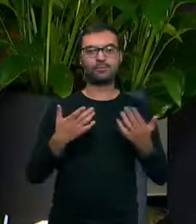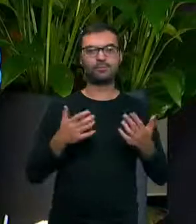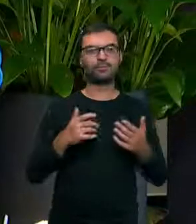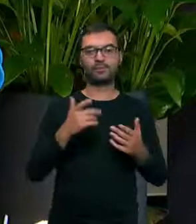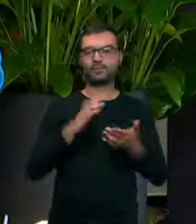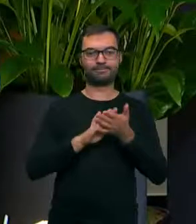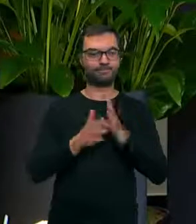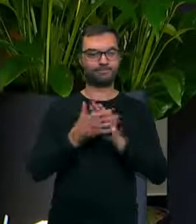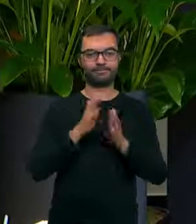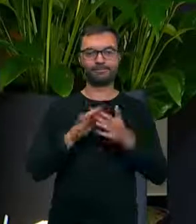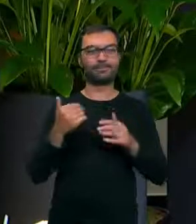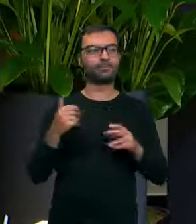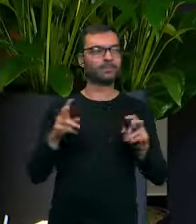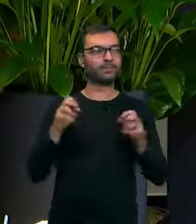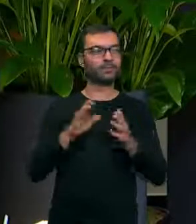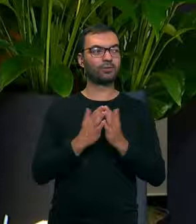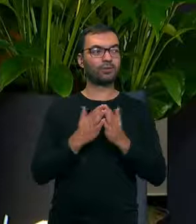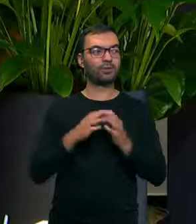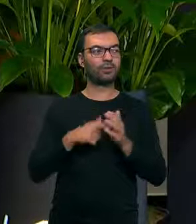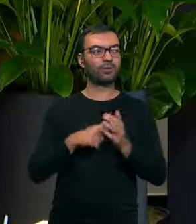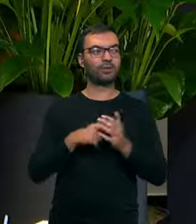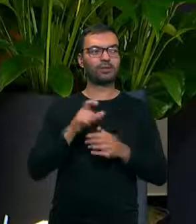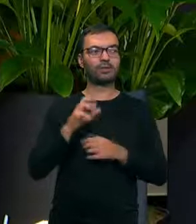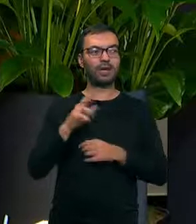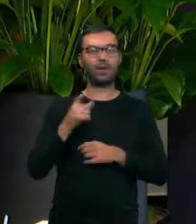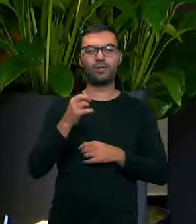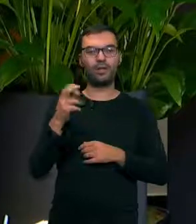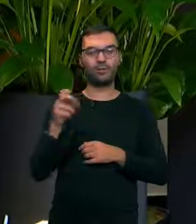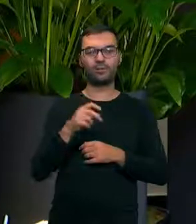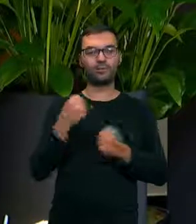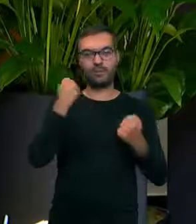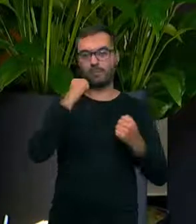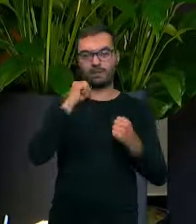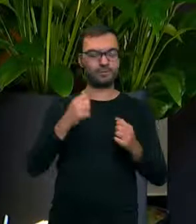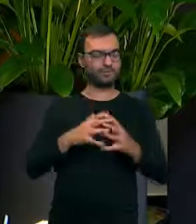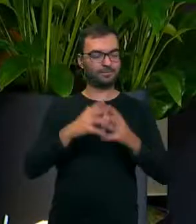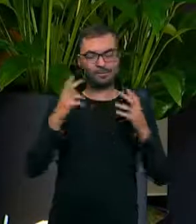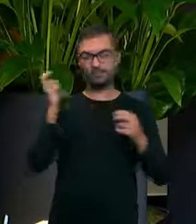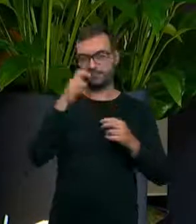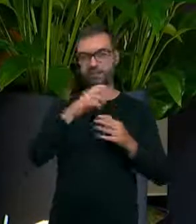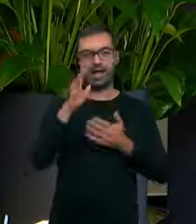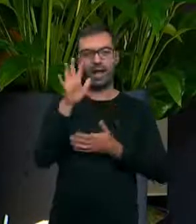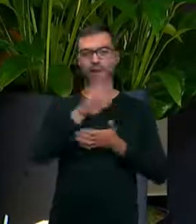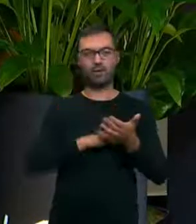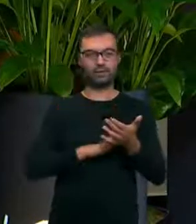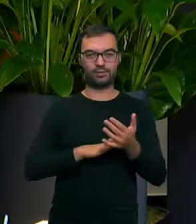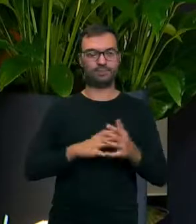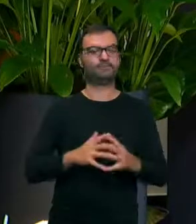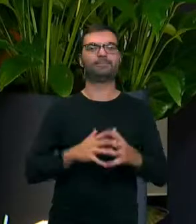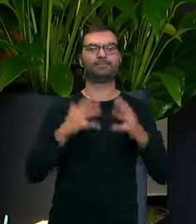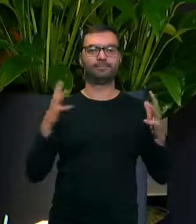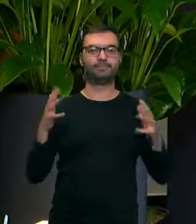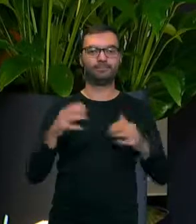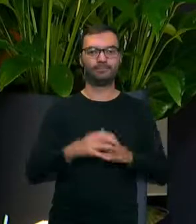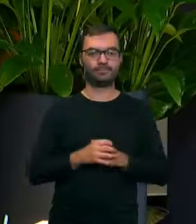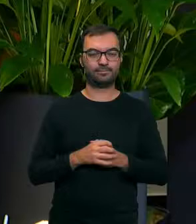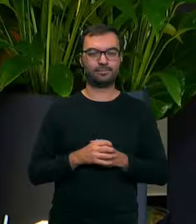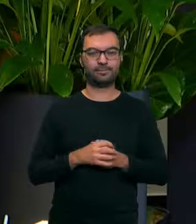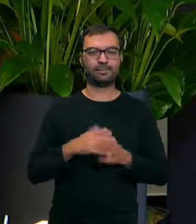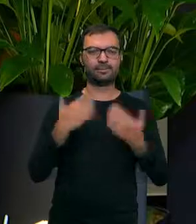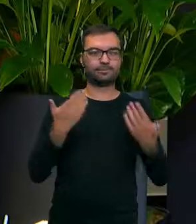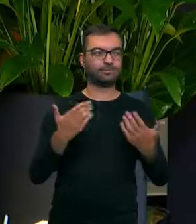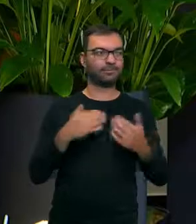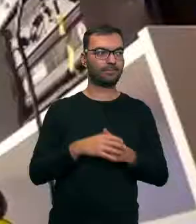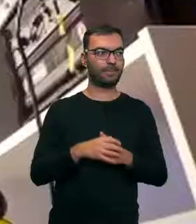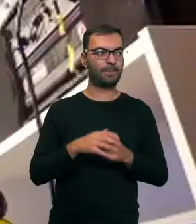Żeby nie było śladów, książka Cezarego Łazarewicza, arcyreportaż, tak można by powiedzieć. Panie